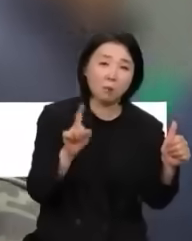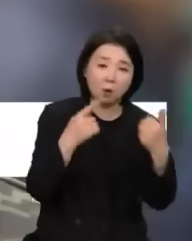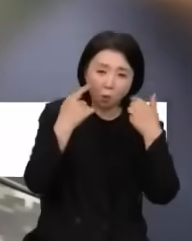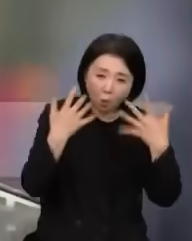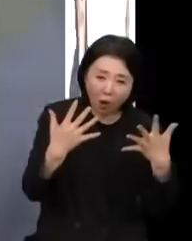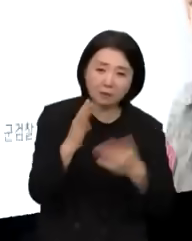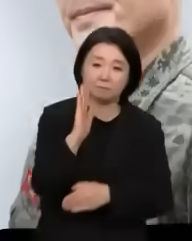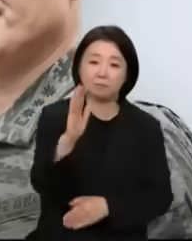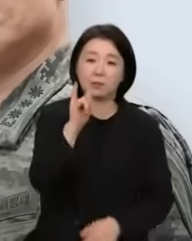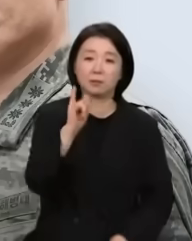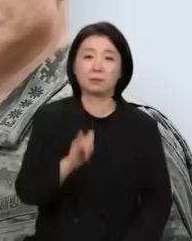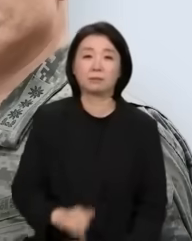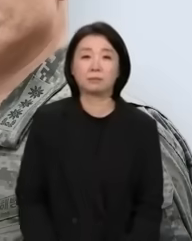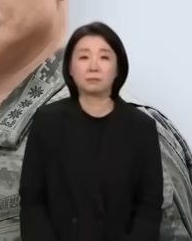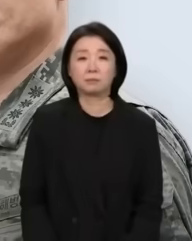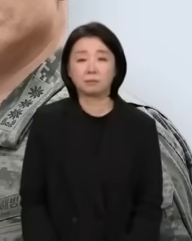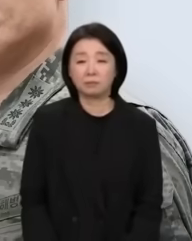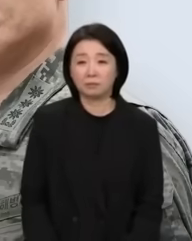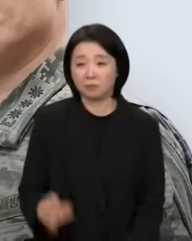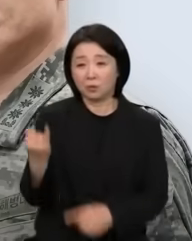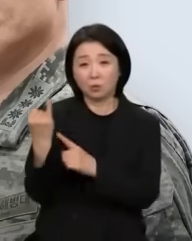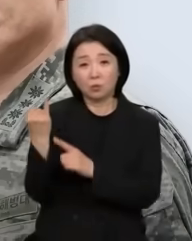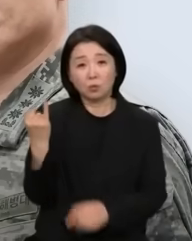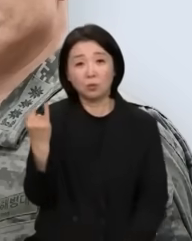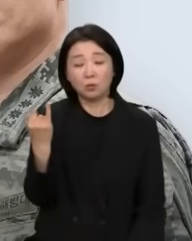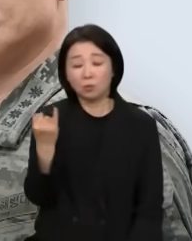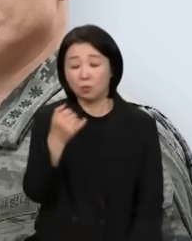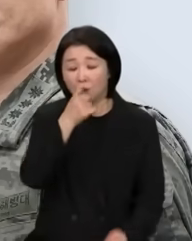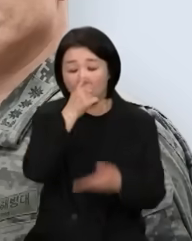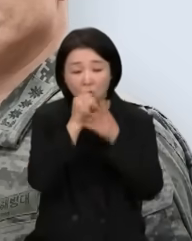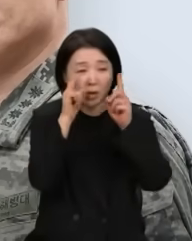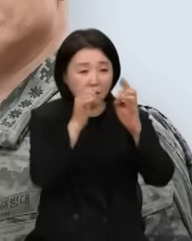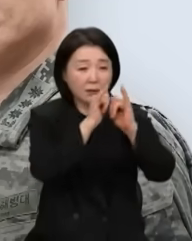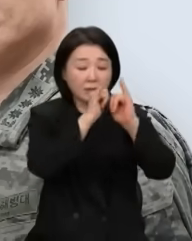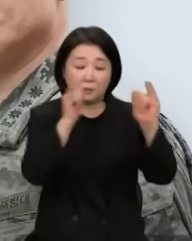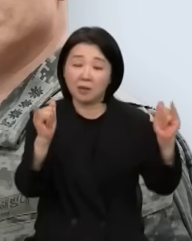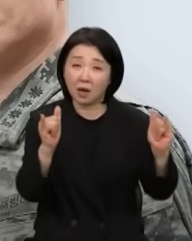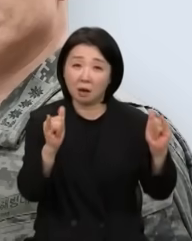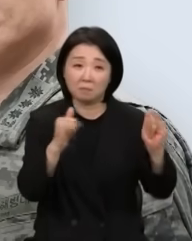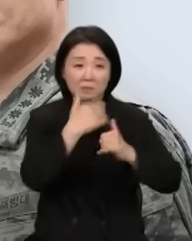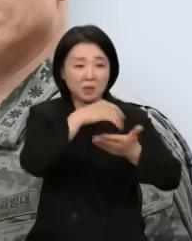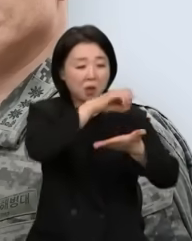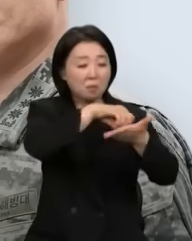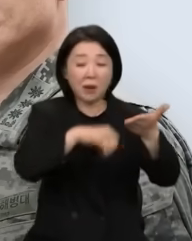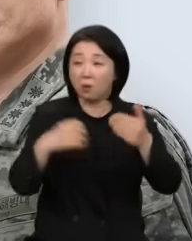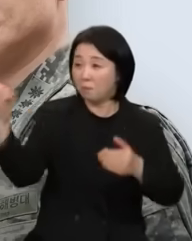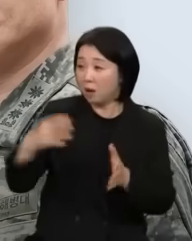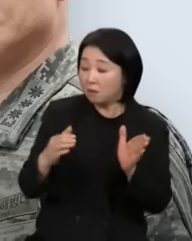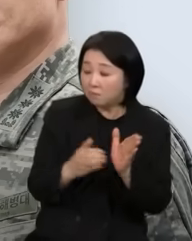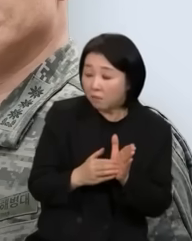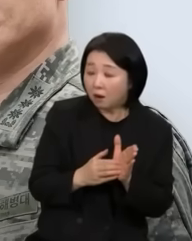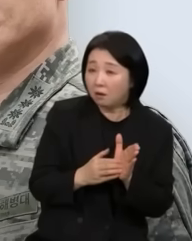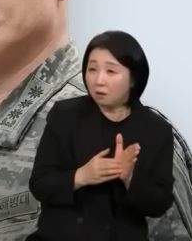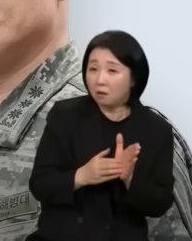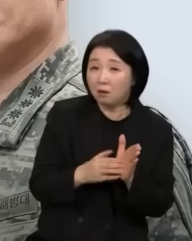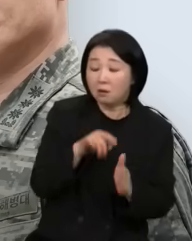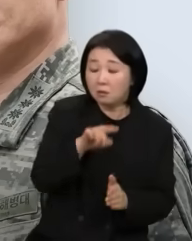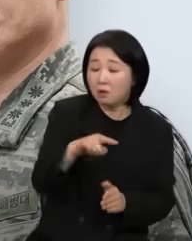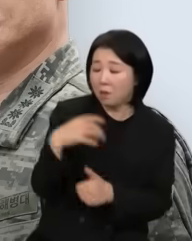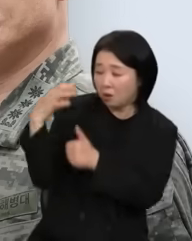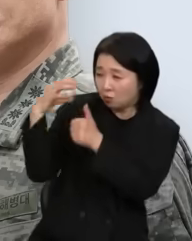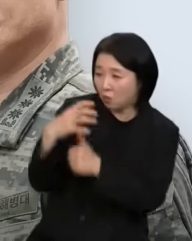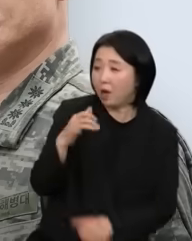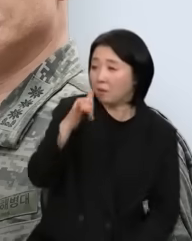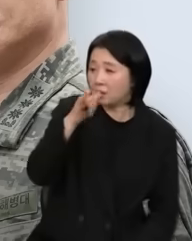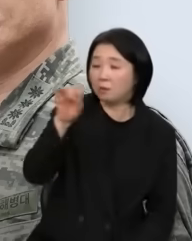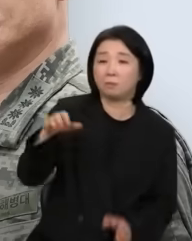분명하고 직설적입니다. 유 법무관리관이 혐의자와 혐의 내용을 빼라고 하지 않았냐고 말해서 이렇게 얘기하는 건 외압이 될 수